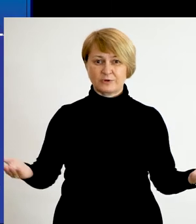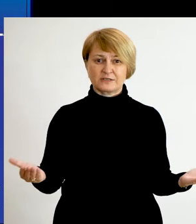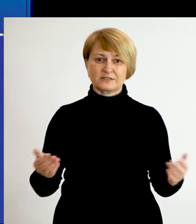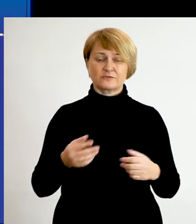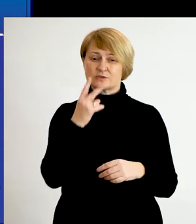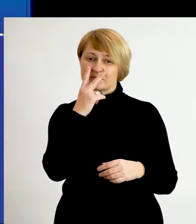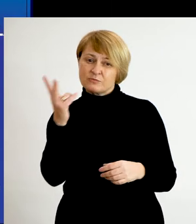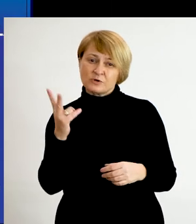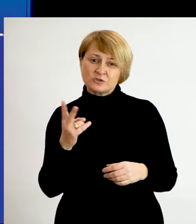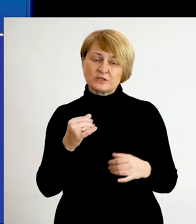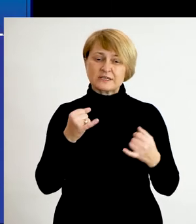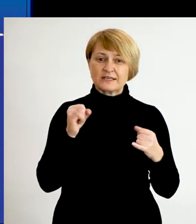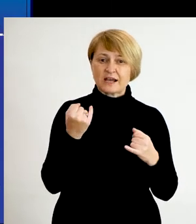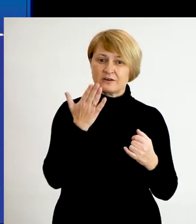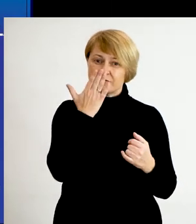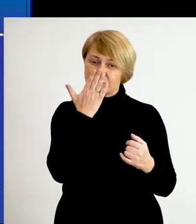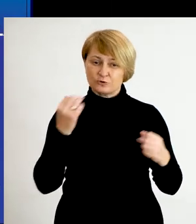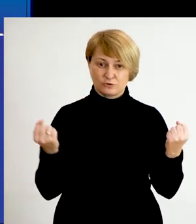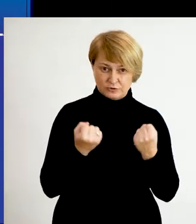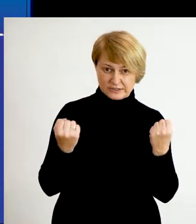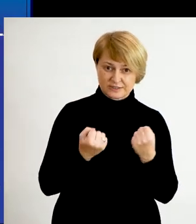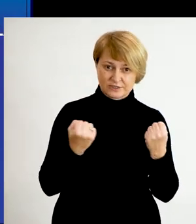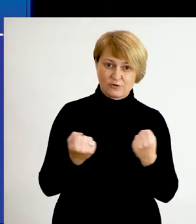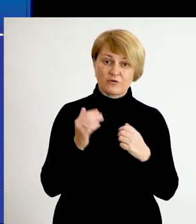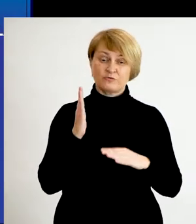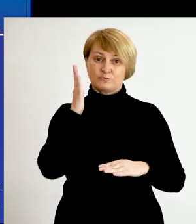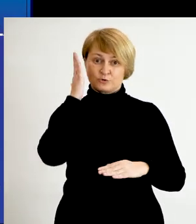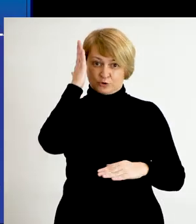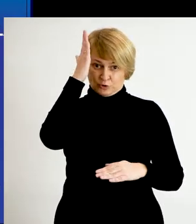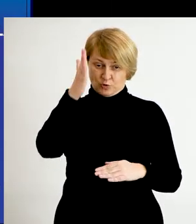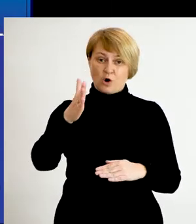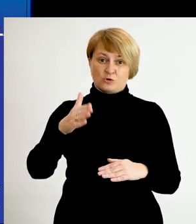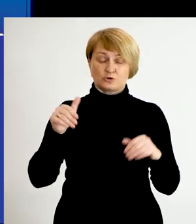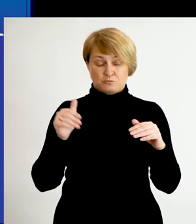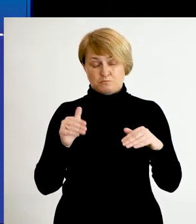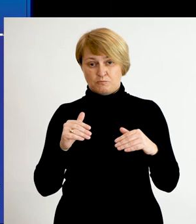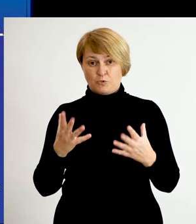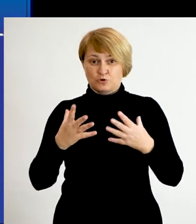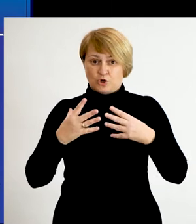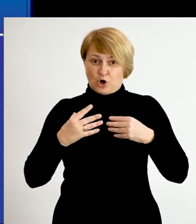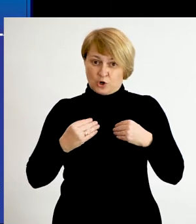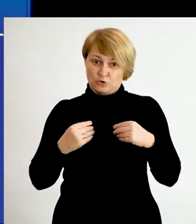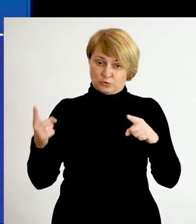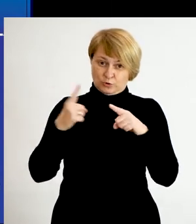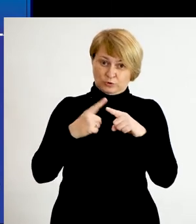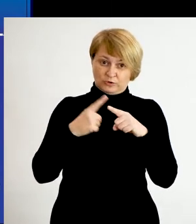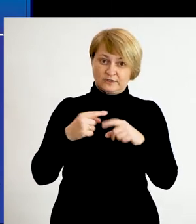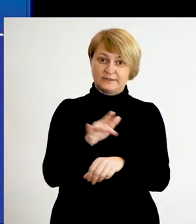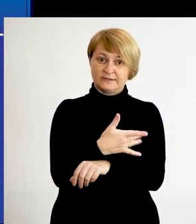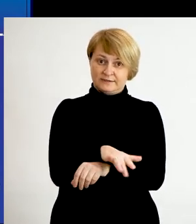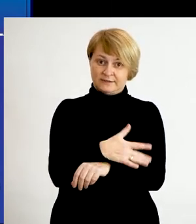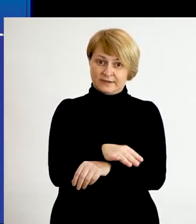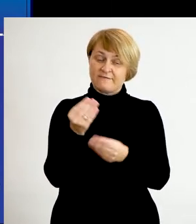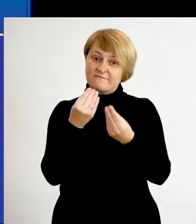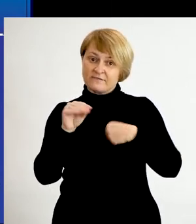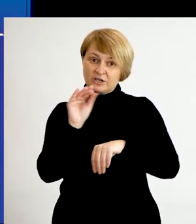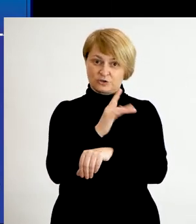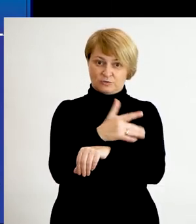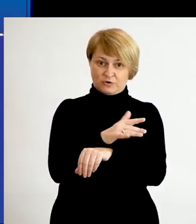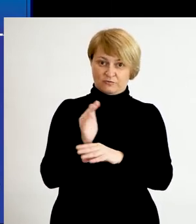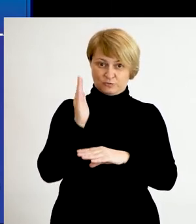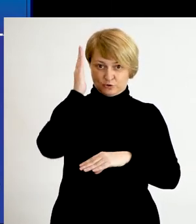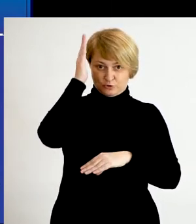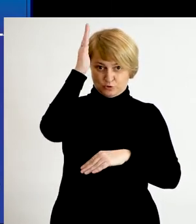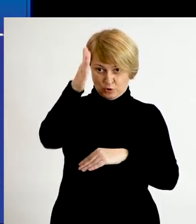jakby zobaczyli, na czym to działa. Więc w przyszłości być może dostaną to jako wypłatę do emerytury, czyli na większą